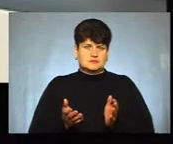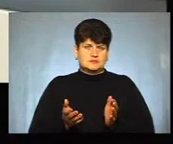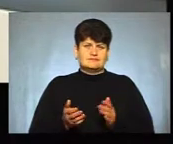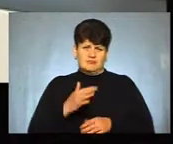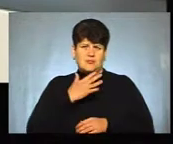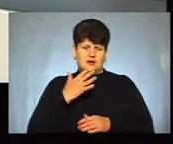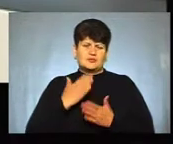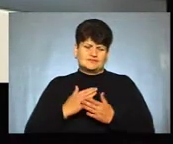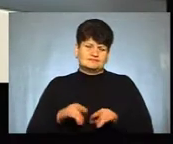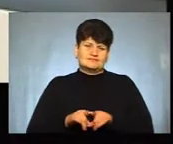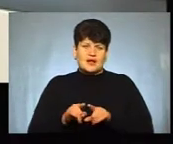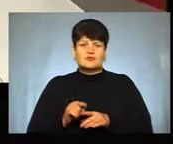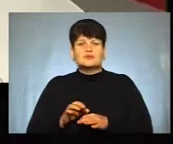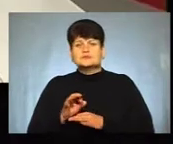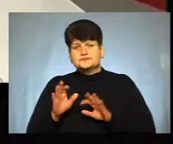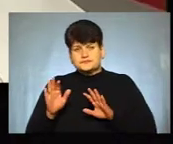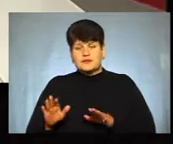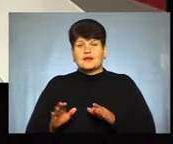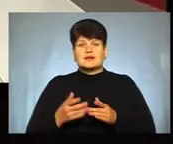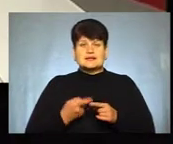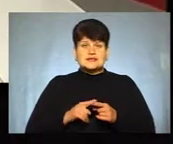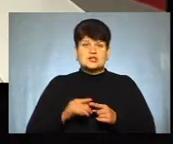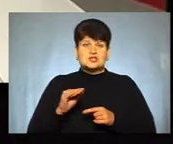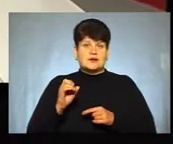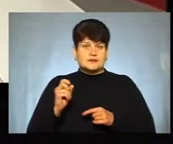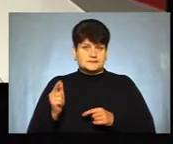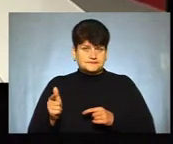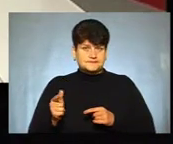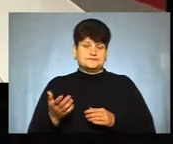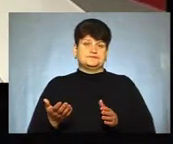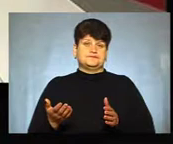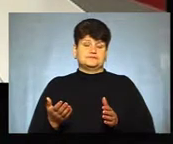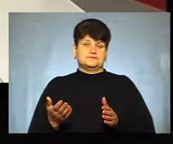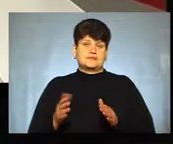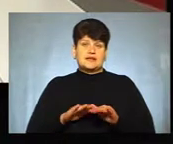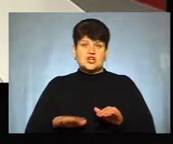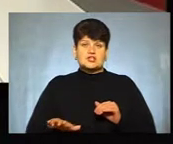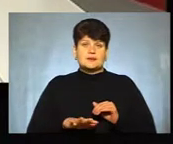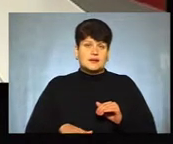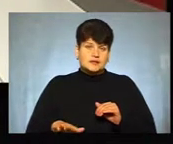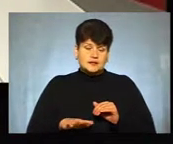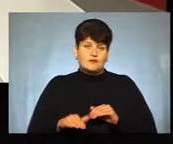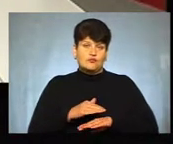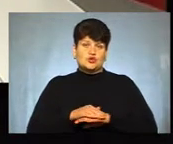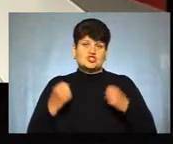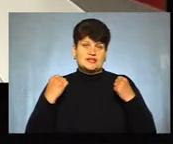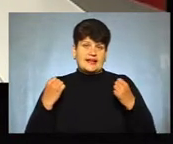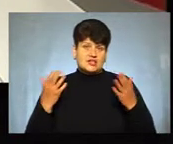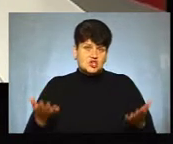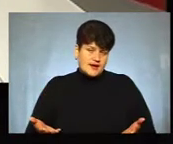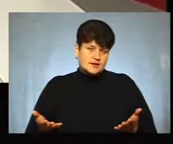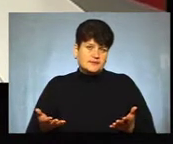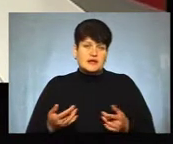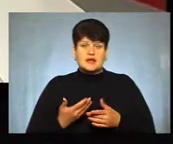Багато однотипних, звісно, є проєктів. Знову ж таки, це житлово-комунальне господарство, дитячі майданчики, вуличні тренажери. Тобто тут,